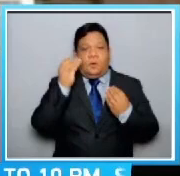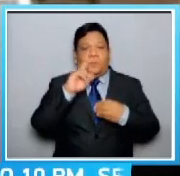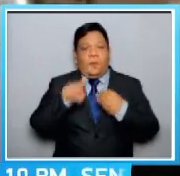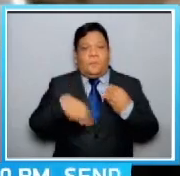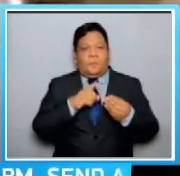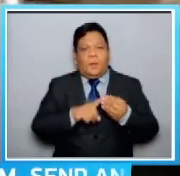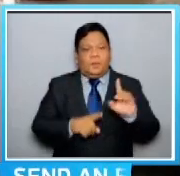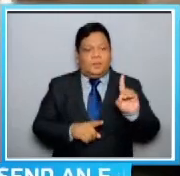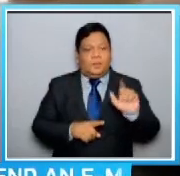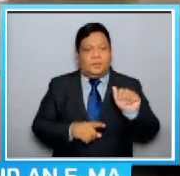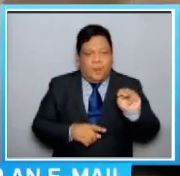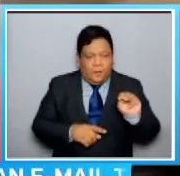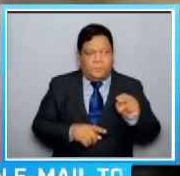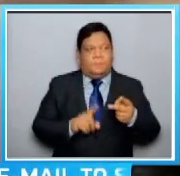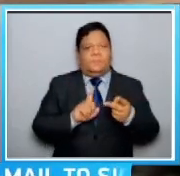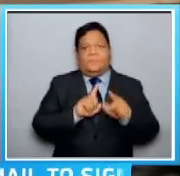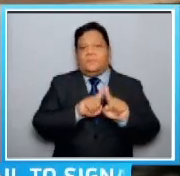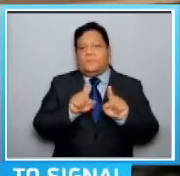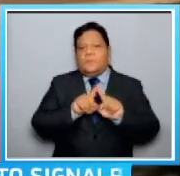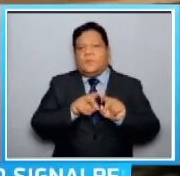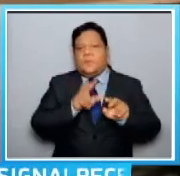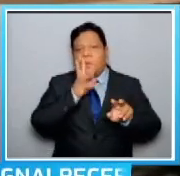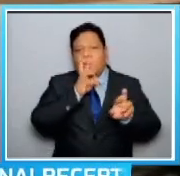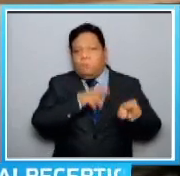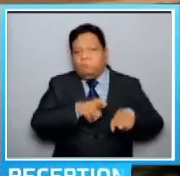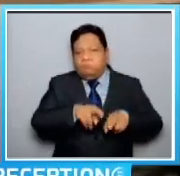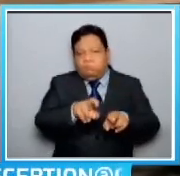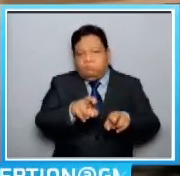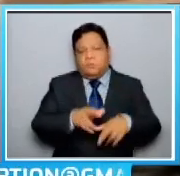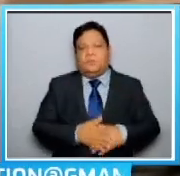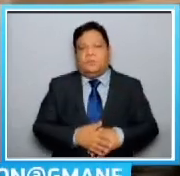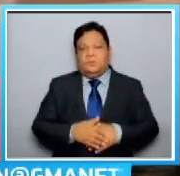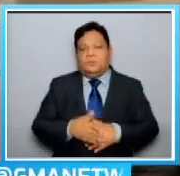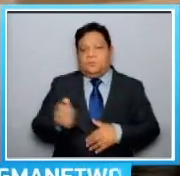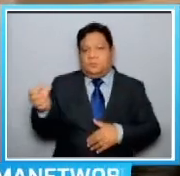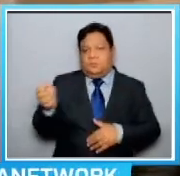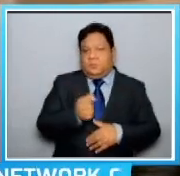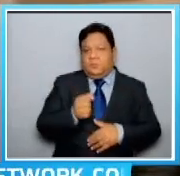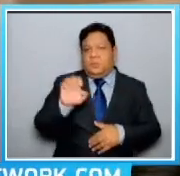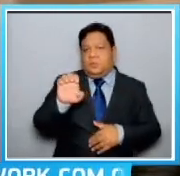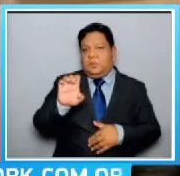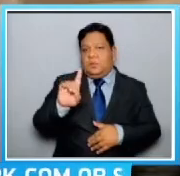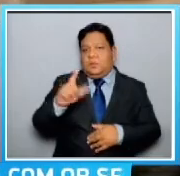and reservoir, let us all welcome Mr. Edgar De La Cruz.